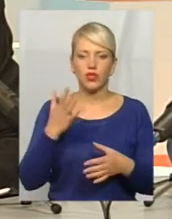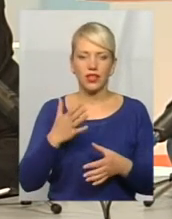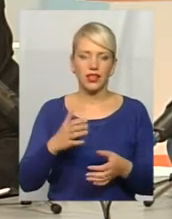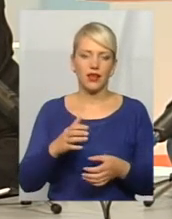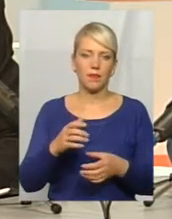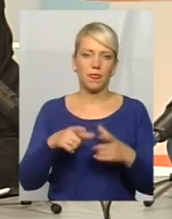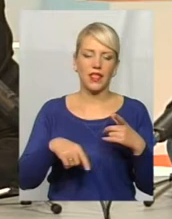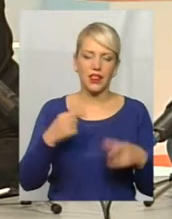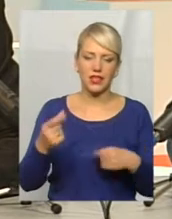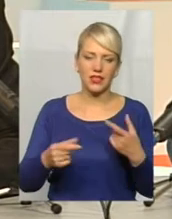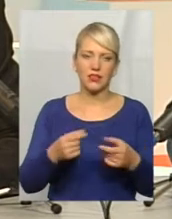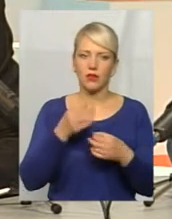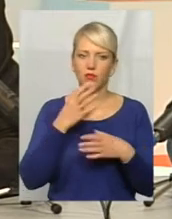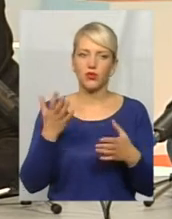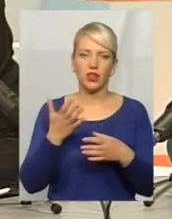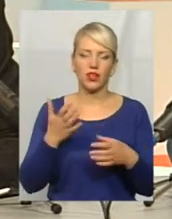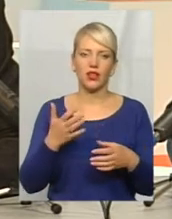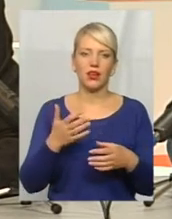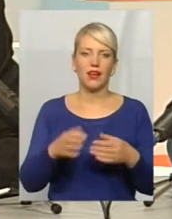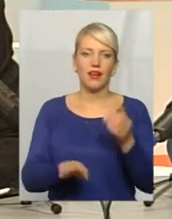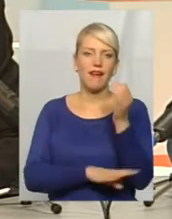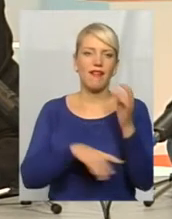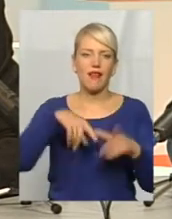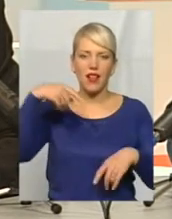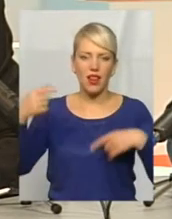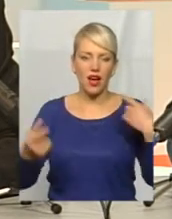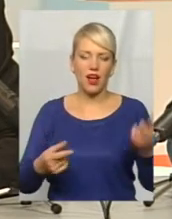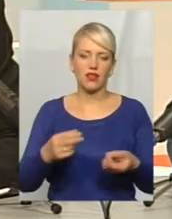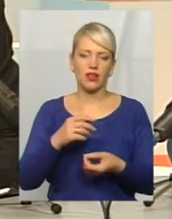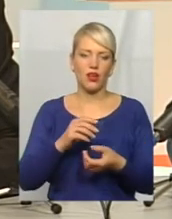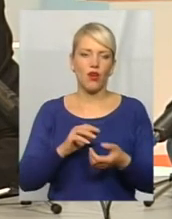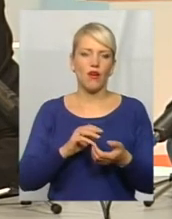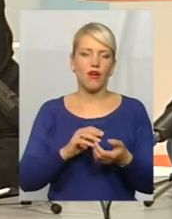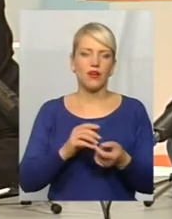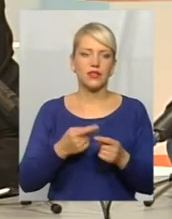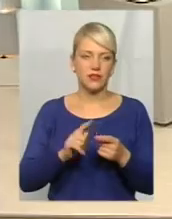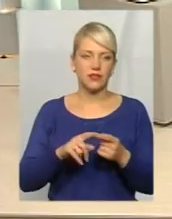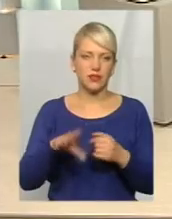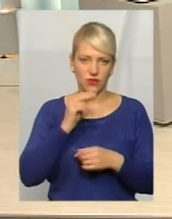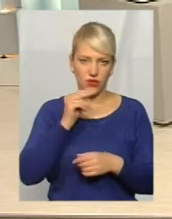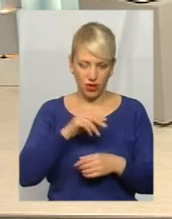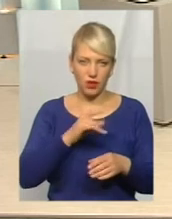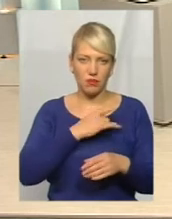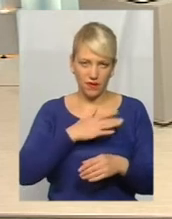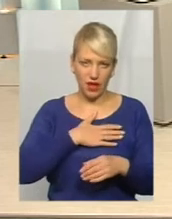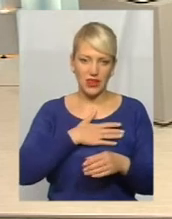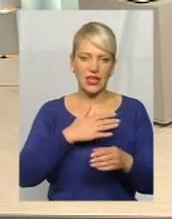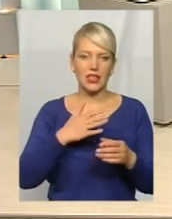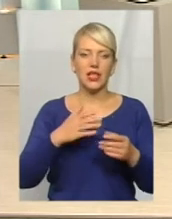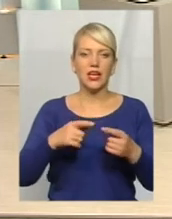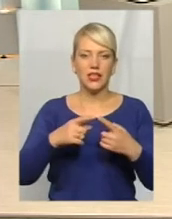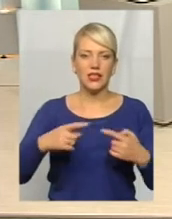це будь-які гіляки, це якийсь бур'ян. Тобто винуватий приватний сектор? Ні, винувата,